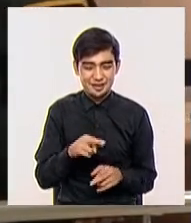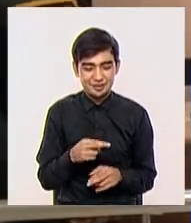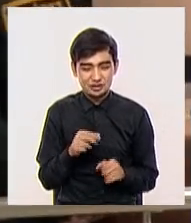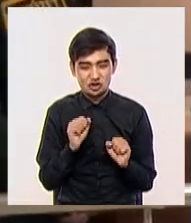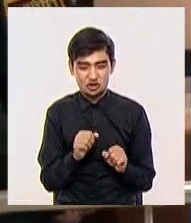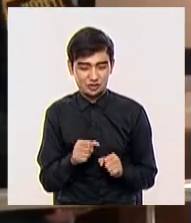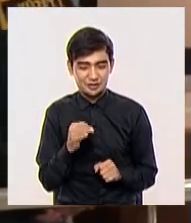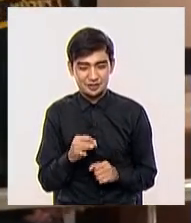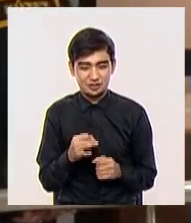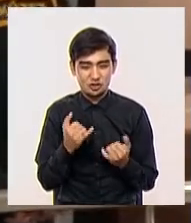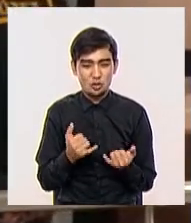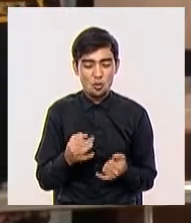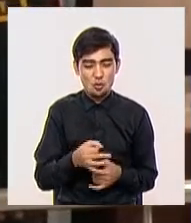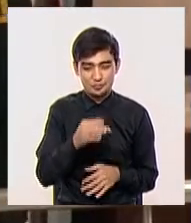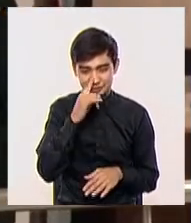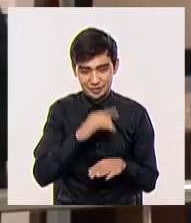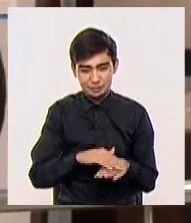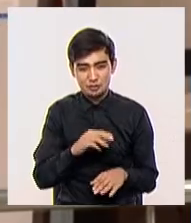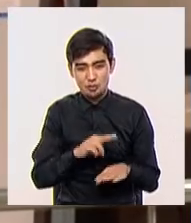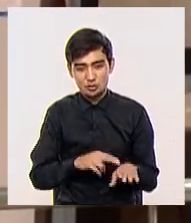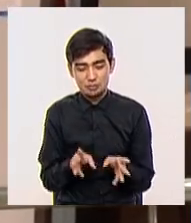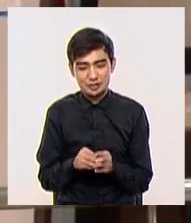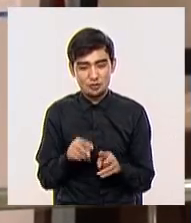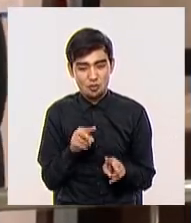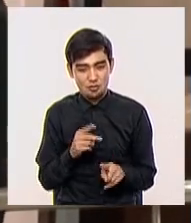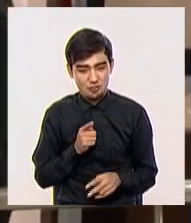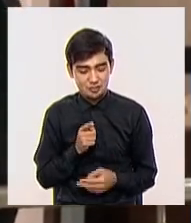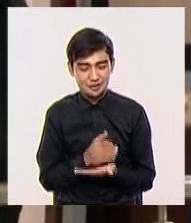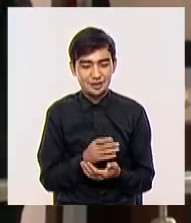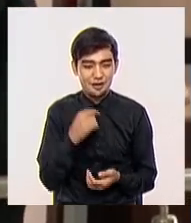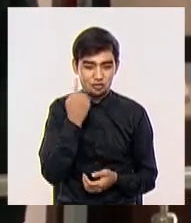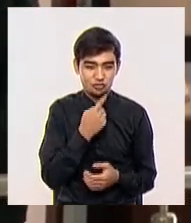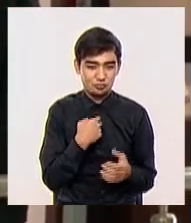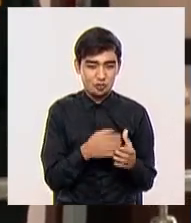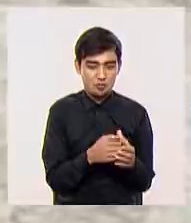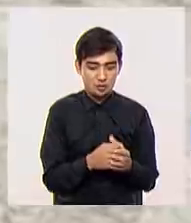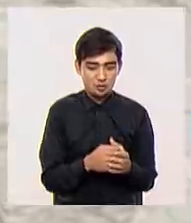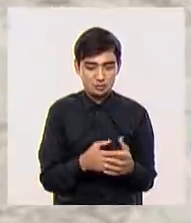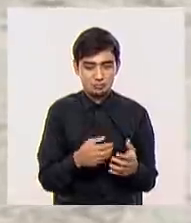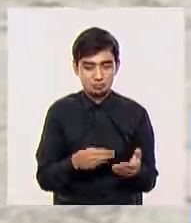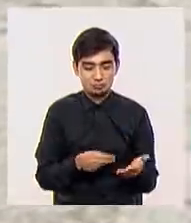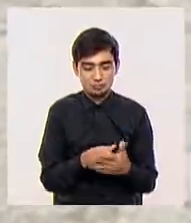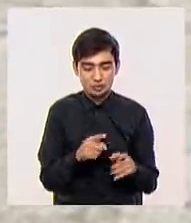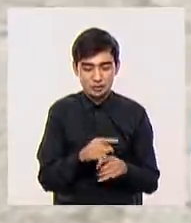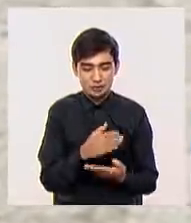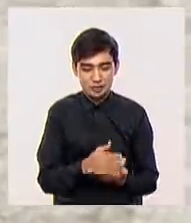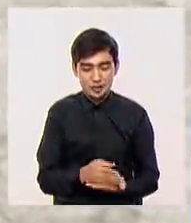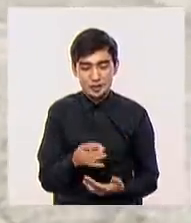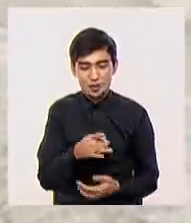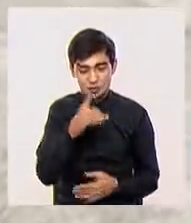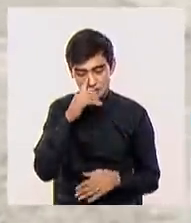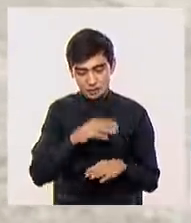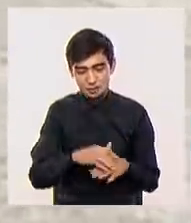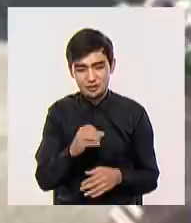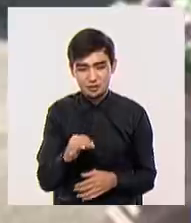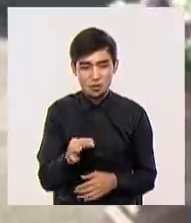отырмыз. Қаулы бойынша қазір тек облыстық әкімдіктер полиция қызметімен күзетілгендіктен жекеменшік күзет компанияларын жалдайды. Есесіне аудандық әкімдік